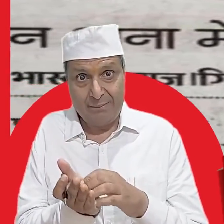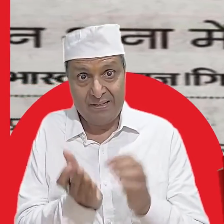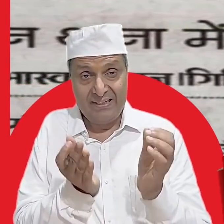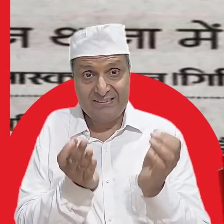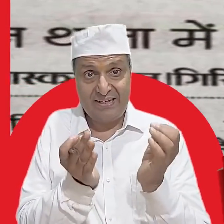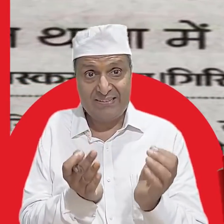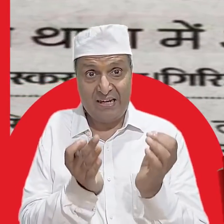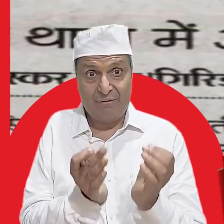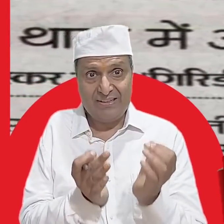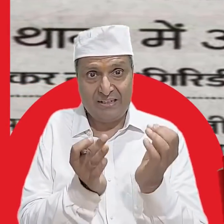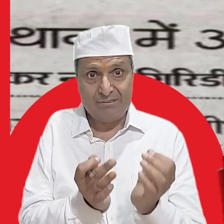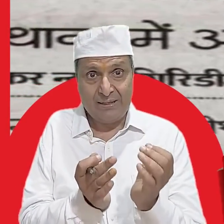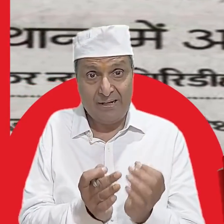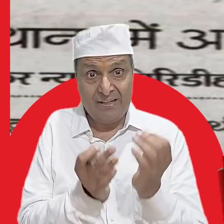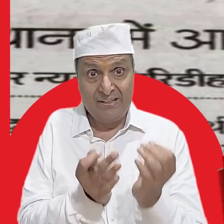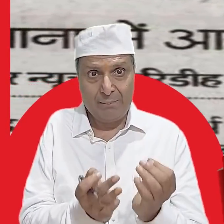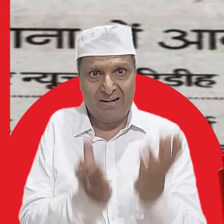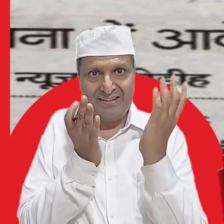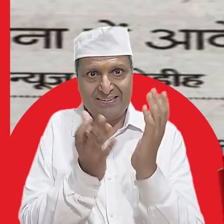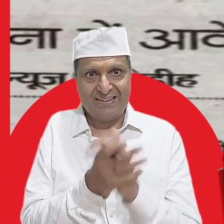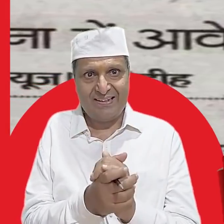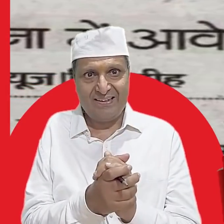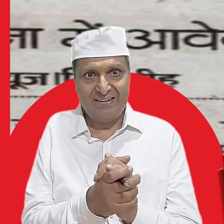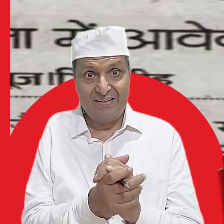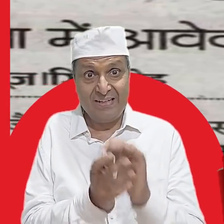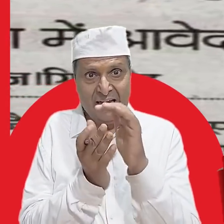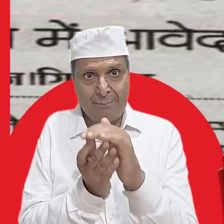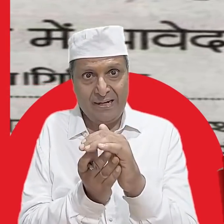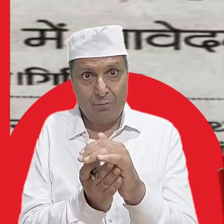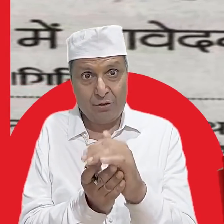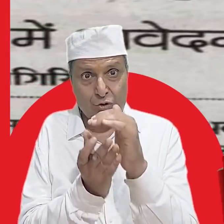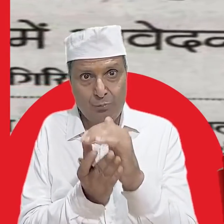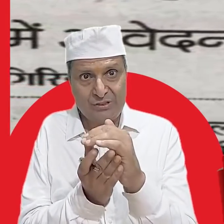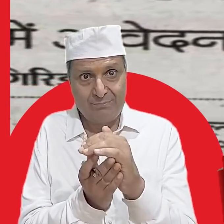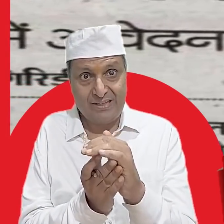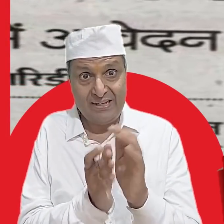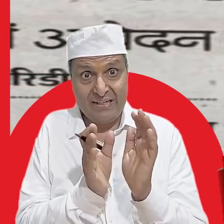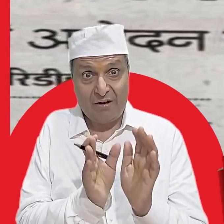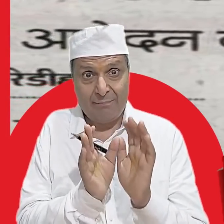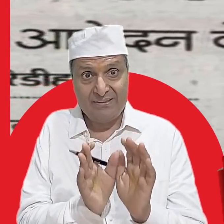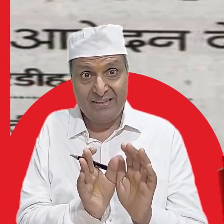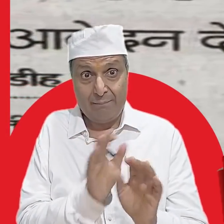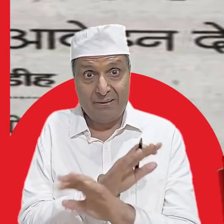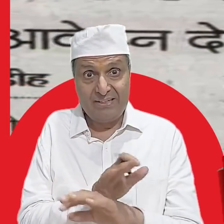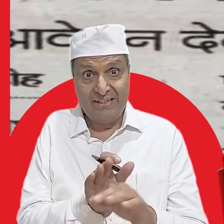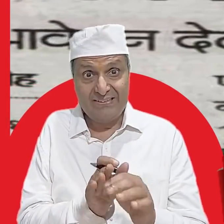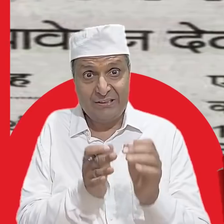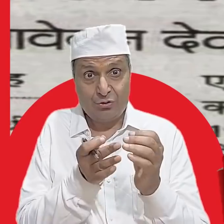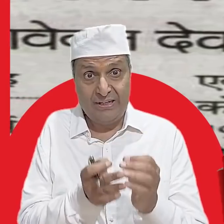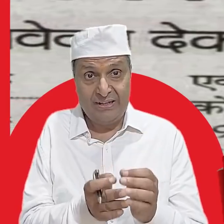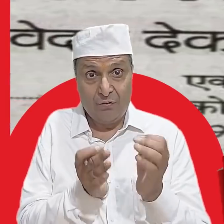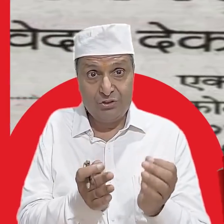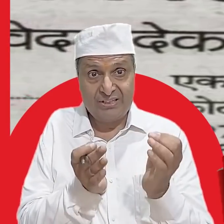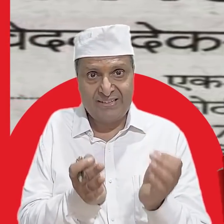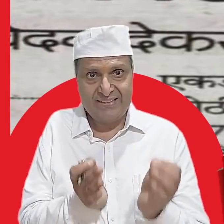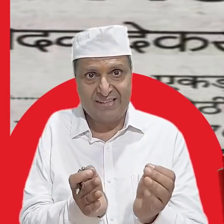हमारी जमीन पर इस तरीके से अवैध कब्जा कर निर्माण किया जा रहा है। यह अपडेट रिपोर्ट है, कुछ लोग पूछ रहे हमसे कि वहां मंदिर की स्थिति जो